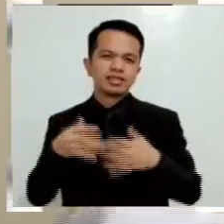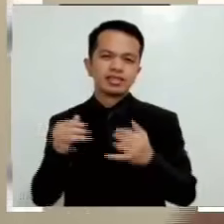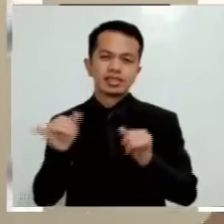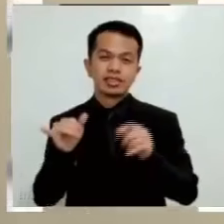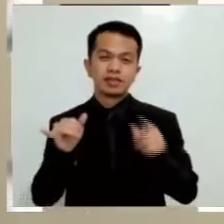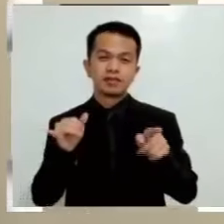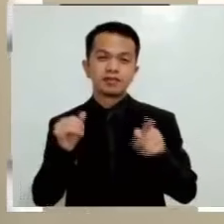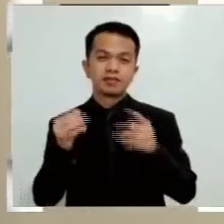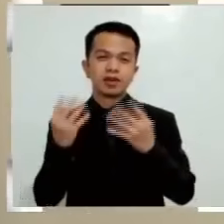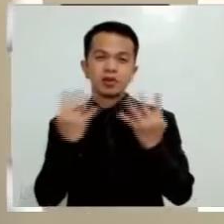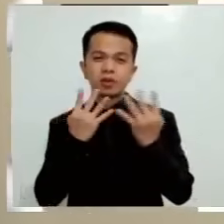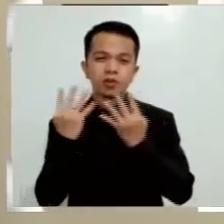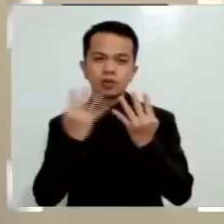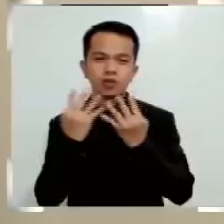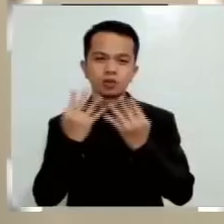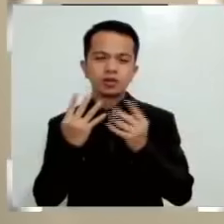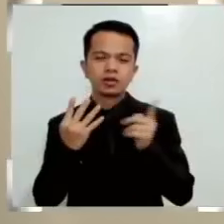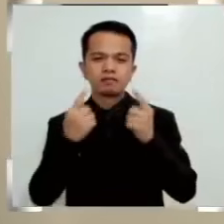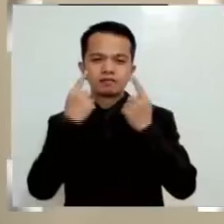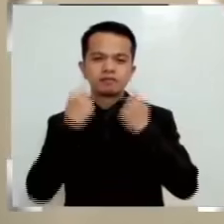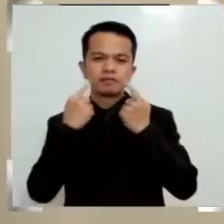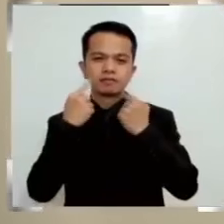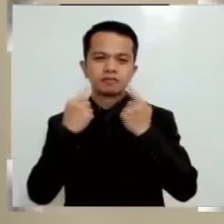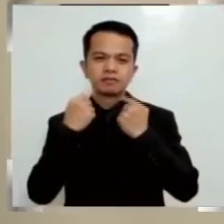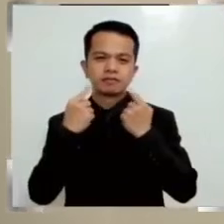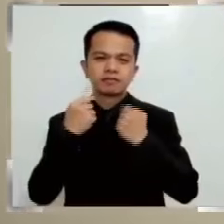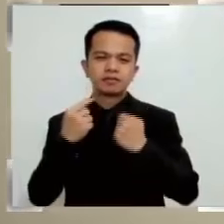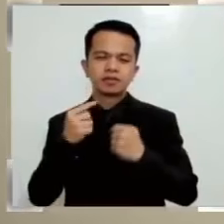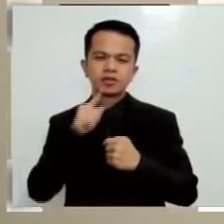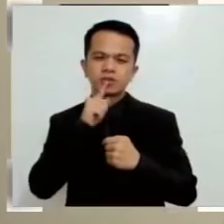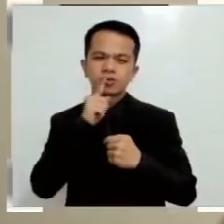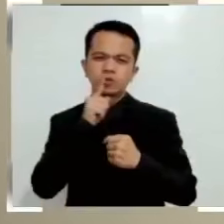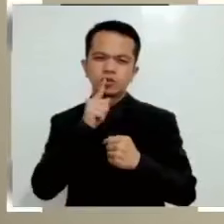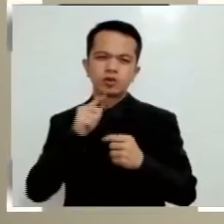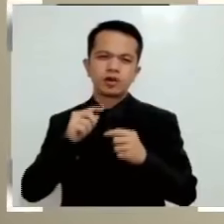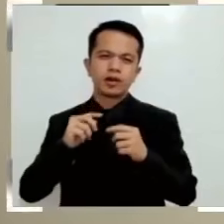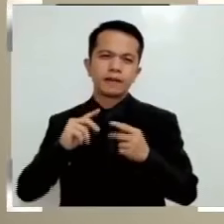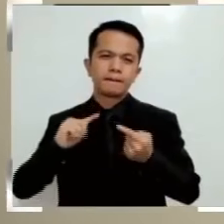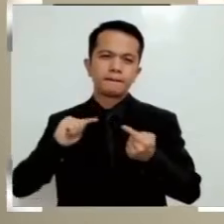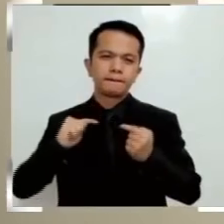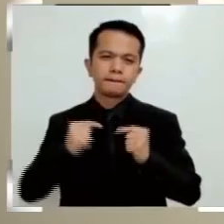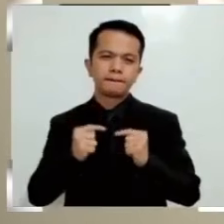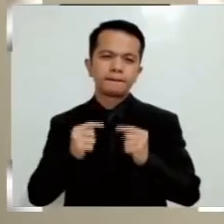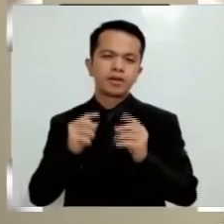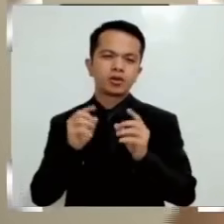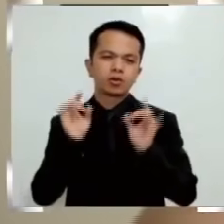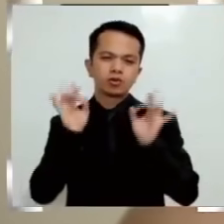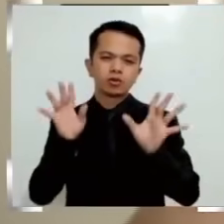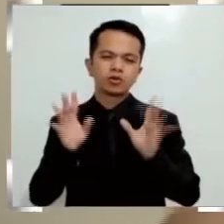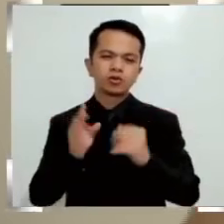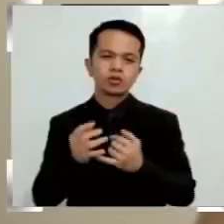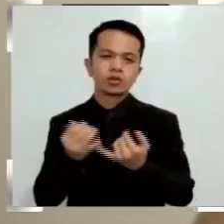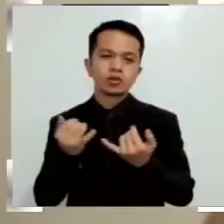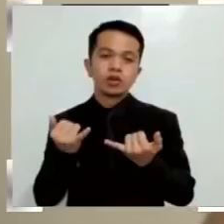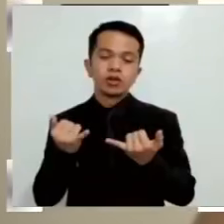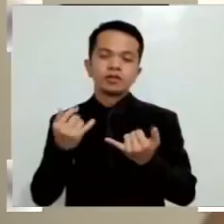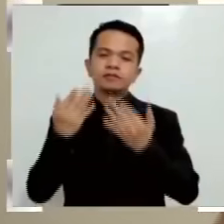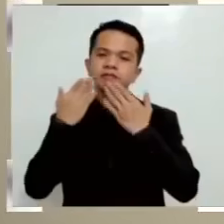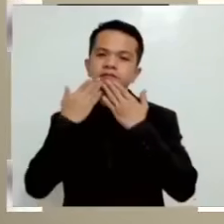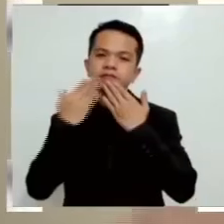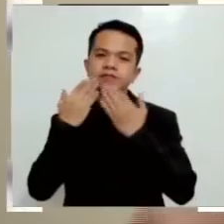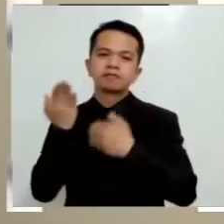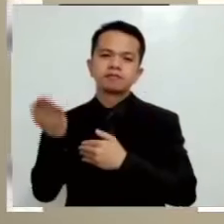naman tatay ' ba ang sakit at sobra siyang nagpapasalamat kaa sa sa kanilang